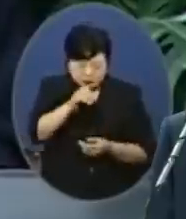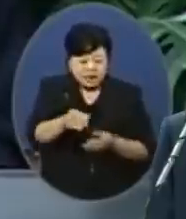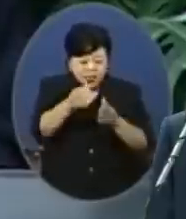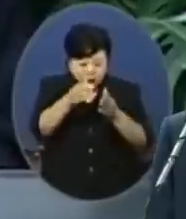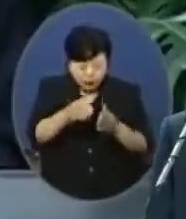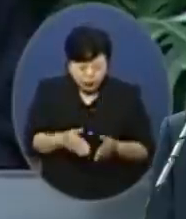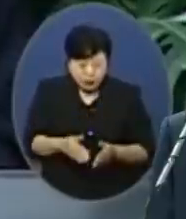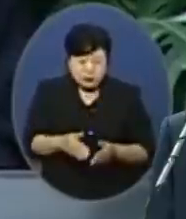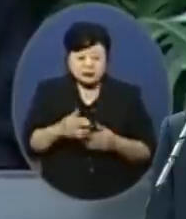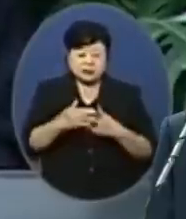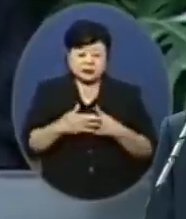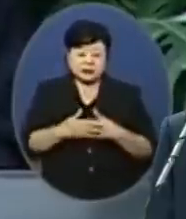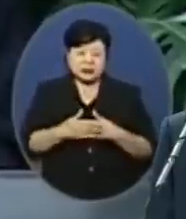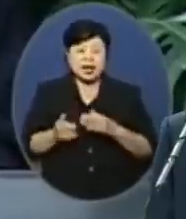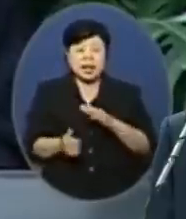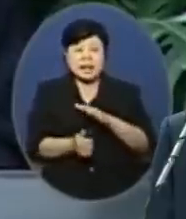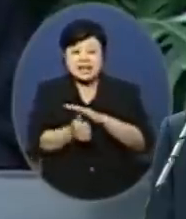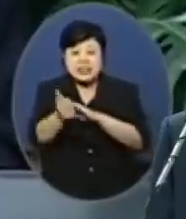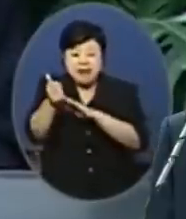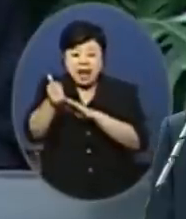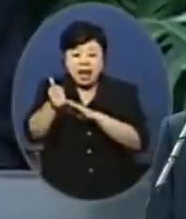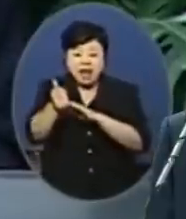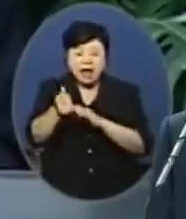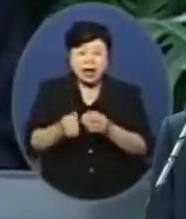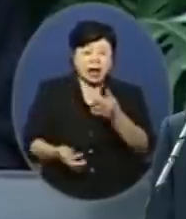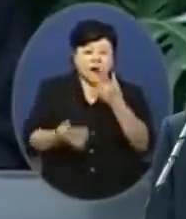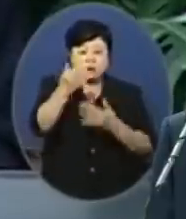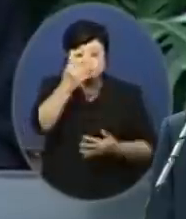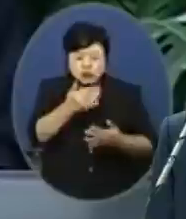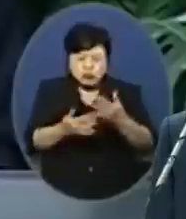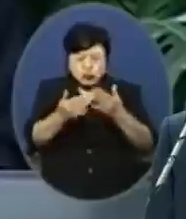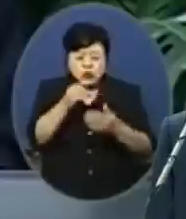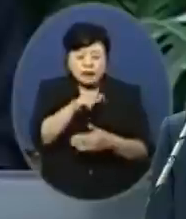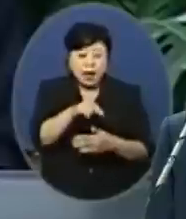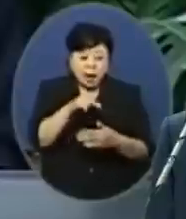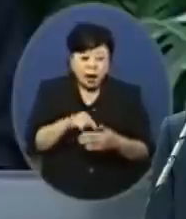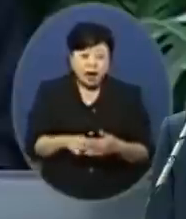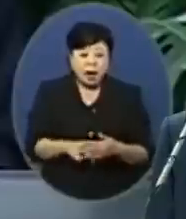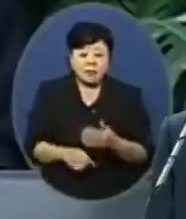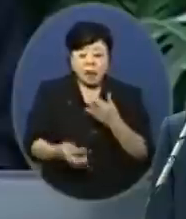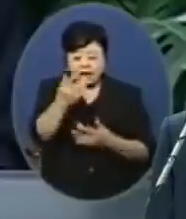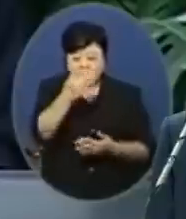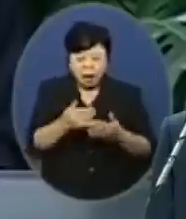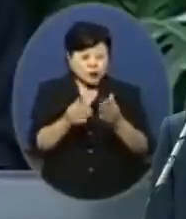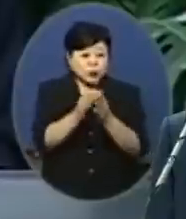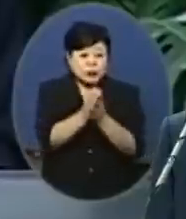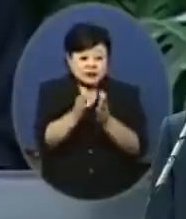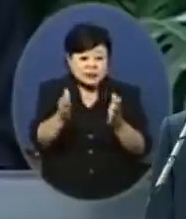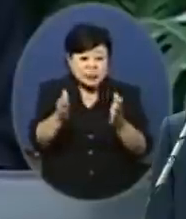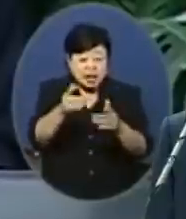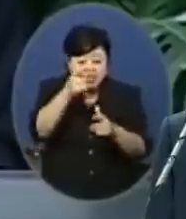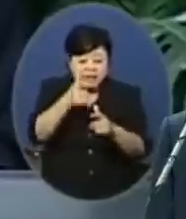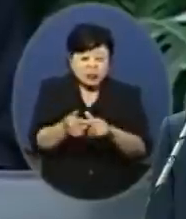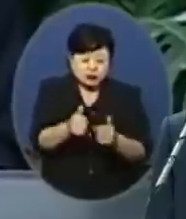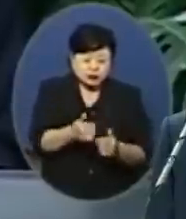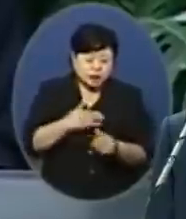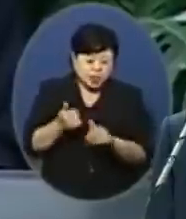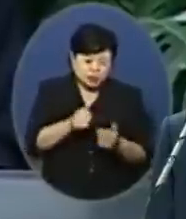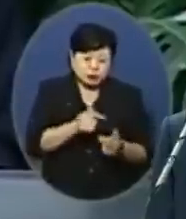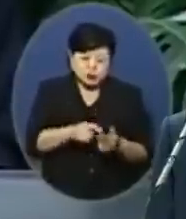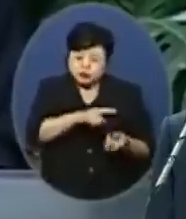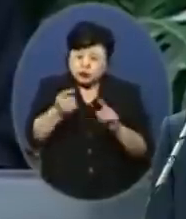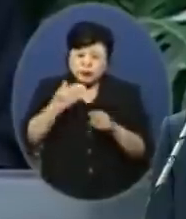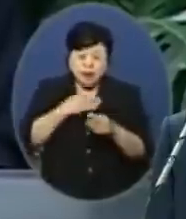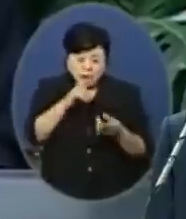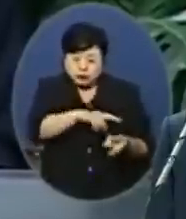통해서 저에게 희망이 불꽃처럼 마음에 타오르기 시작하는 것입니다. 예수 죽음 내 죽음 예수 부활